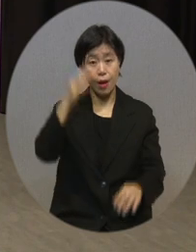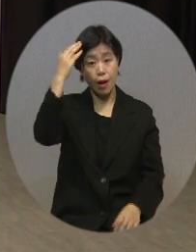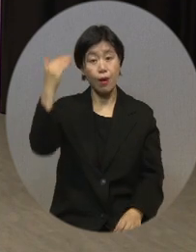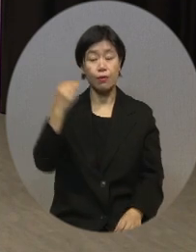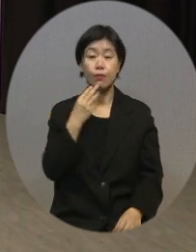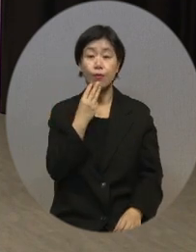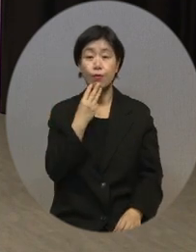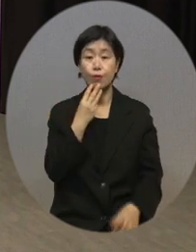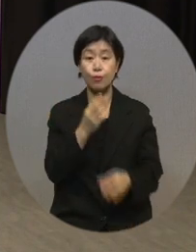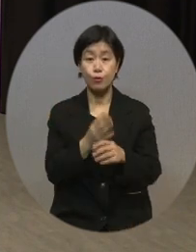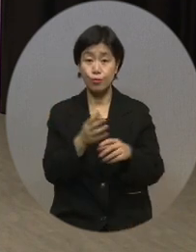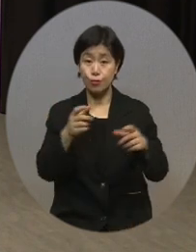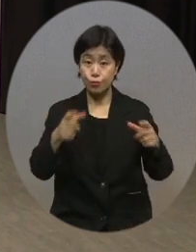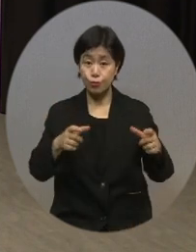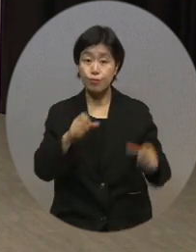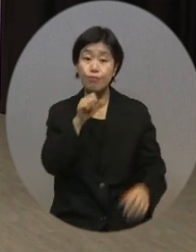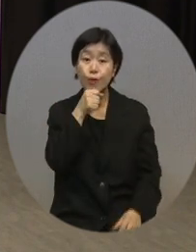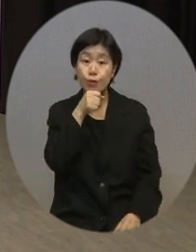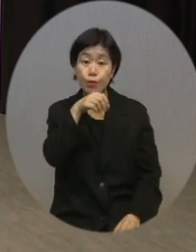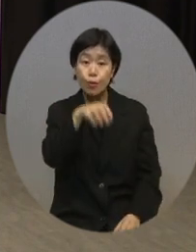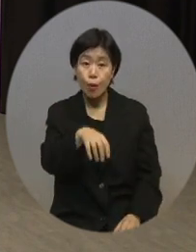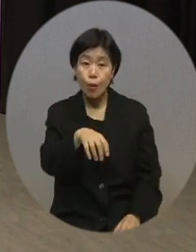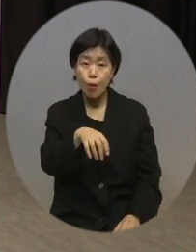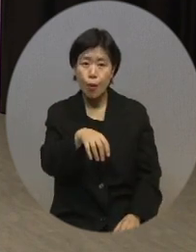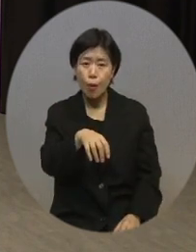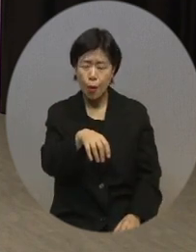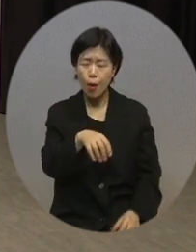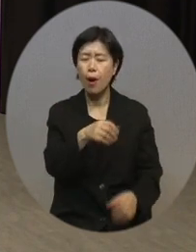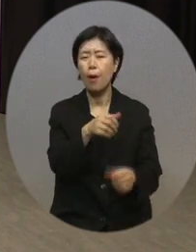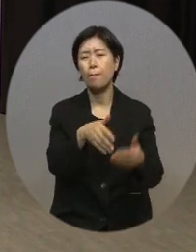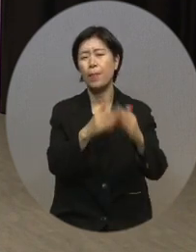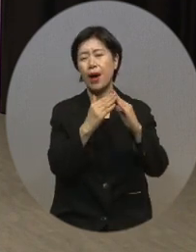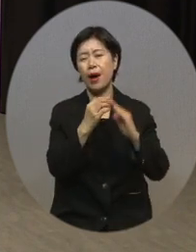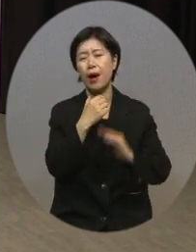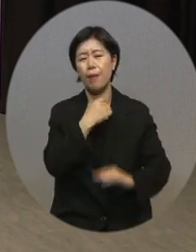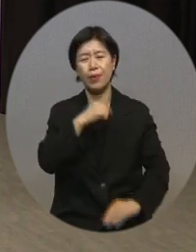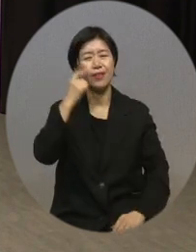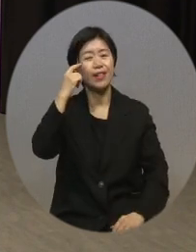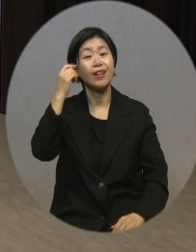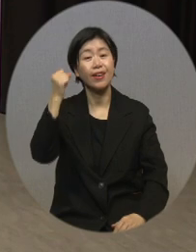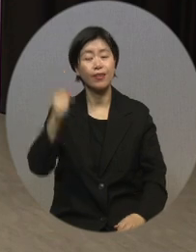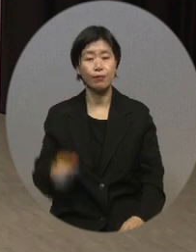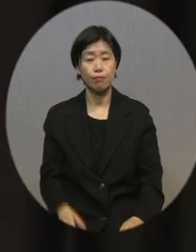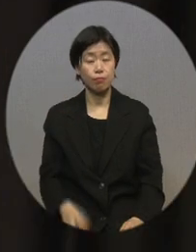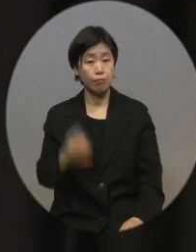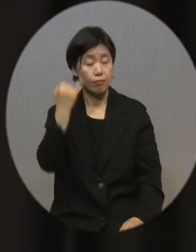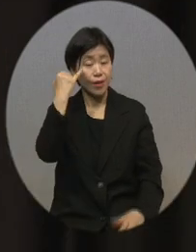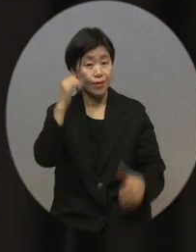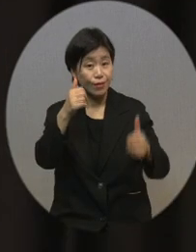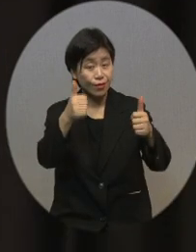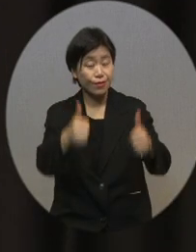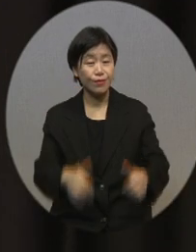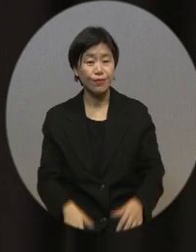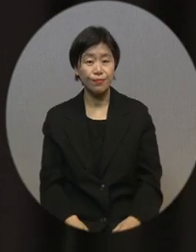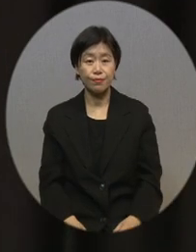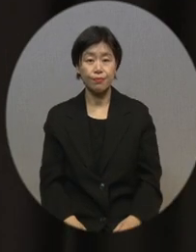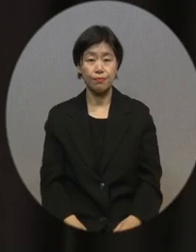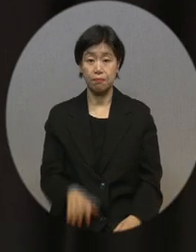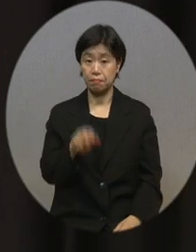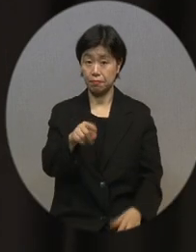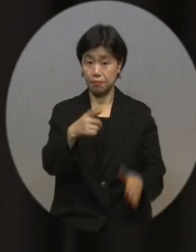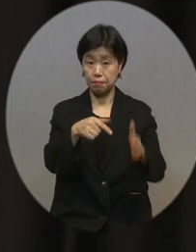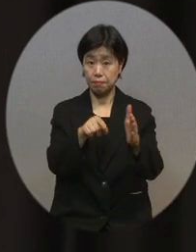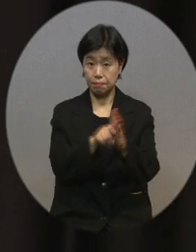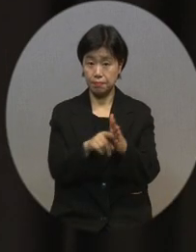서울의 중구의 명동에 그런 곳을 한번 만들겠다는 거예요. 아, 좋은 아이디어네. 예. 그럼 사업 자금이 이제